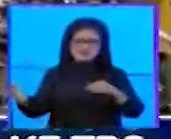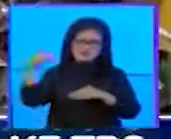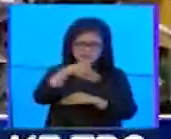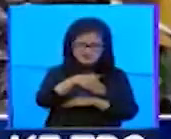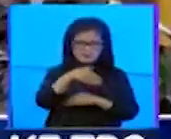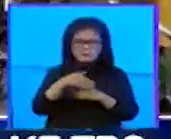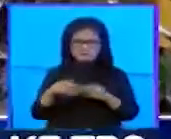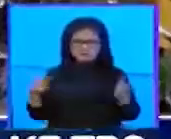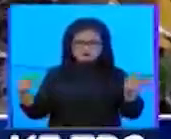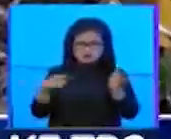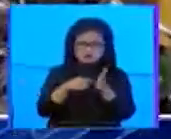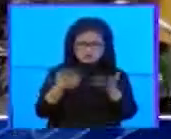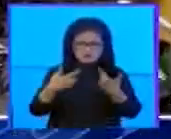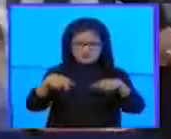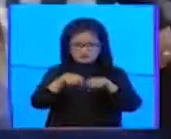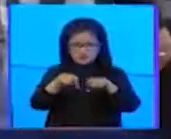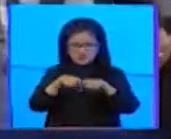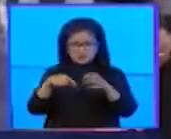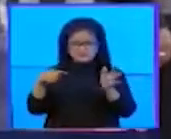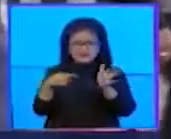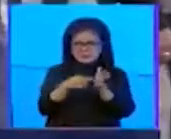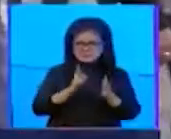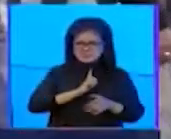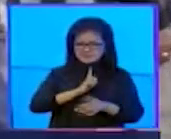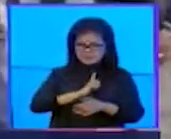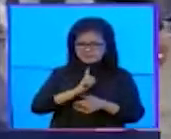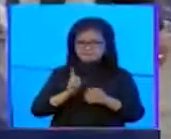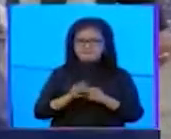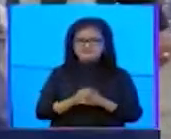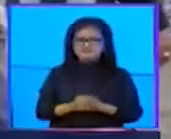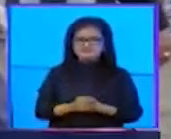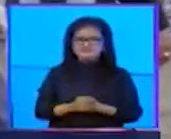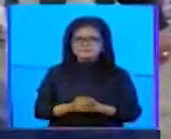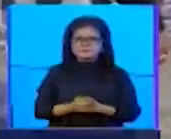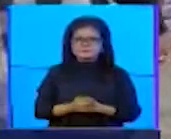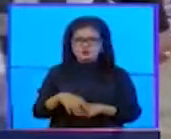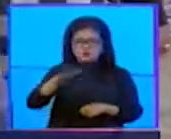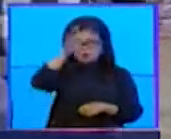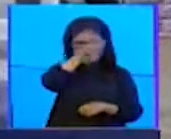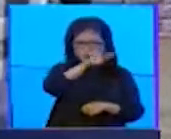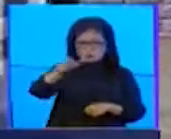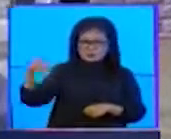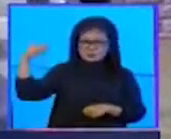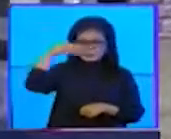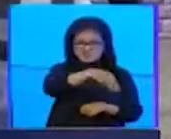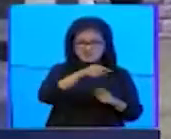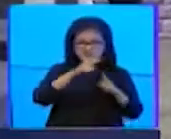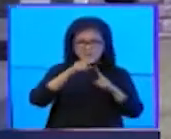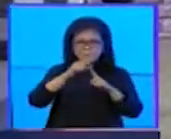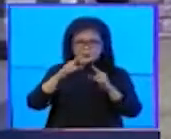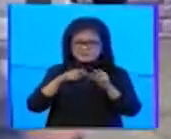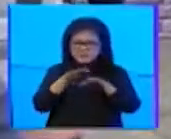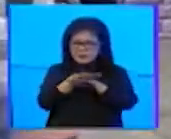pilihnya sesuai dengan keyakinannya masing-masing. Sehingga dipastikan bahwa mereka yang datang ke TPS pada pagi hari ini terjamin aman